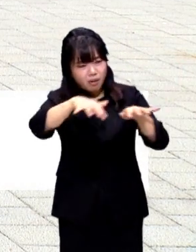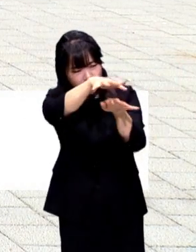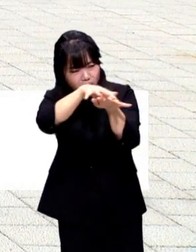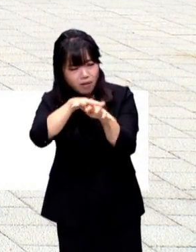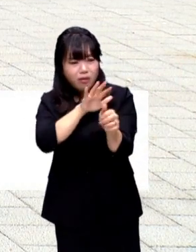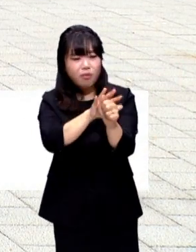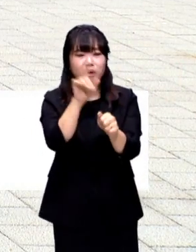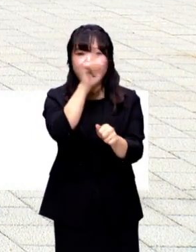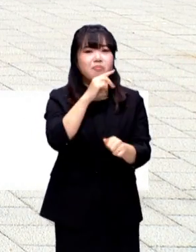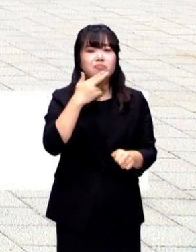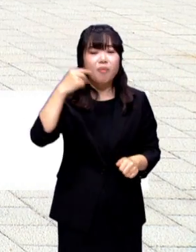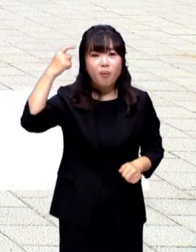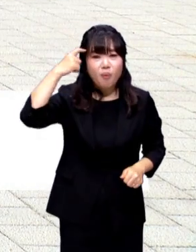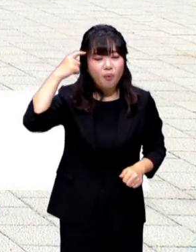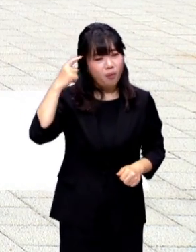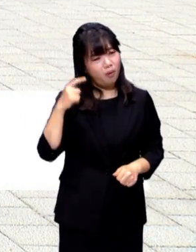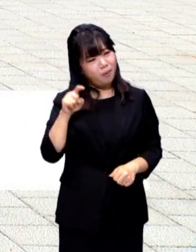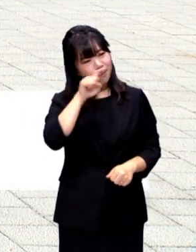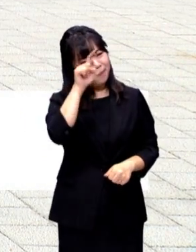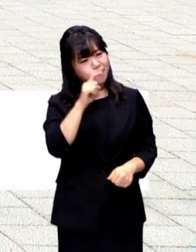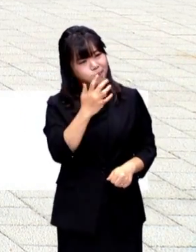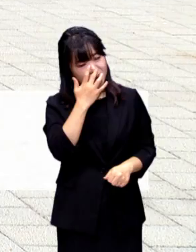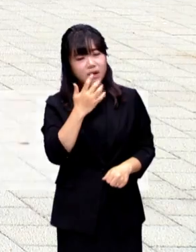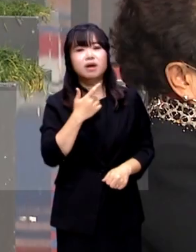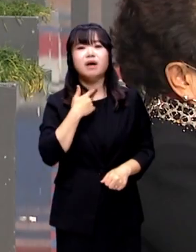않지? 이런 궁금증도 느꼈고.